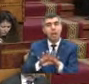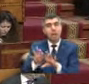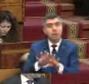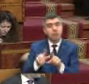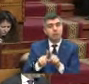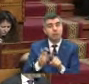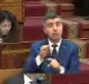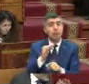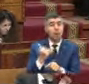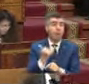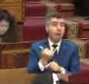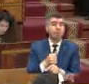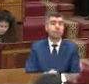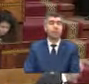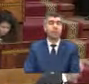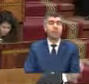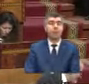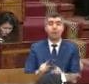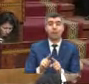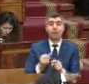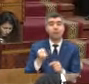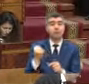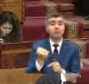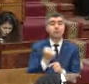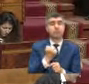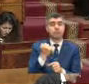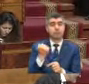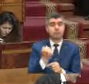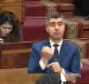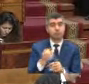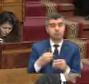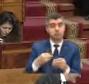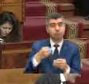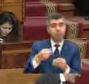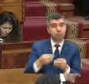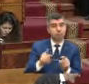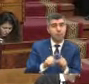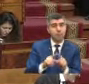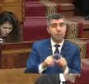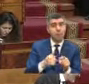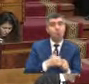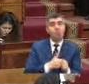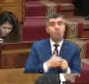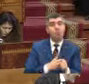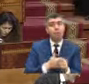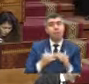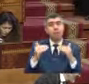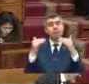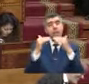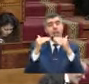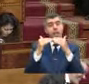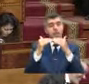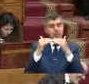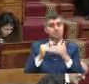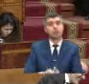بلادنا. اليوم كاين تأخير في الإنجاز خاصة المحور ديال إقليمي مطنطان، وكاين أيضا ضعف ديال الجودة. أنا